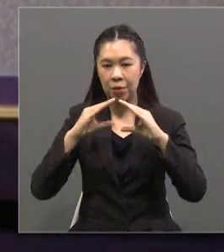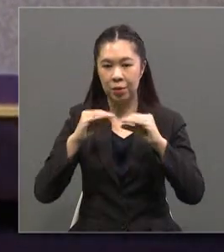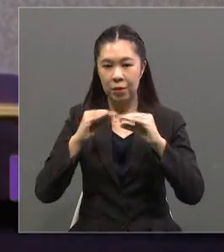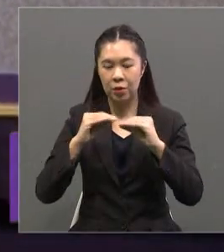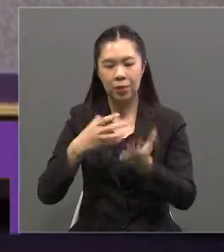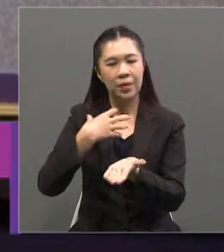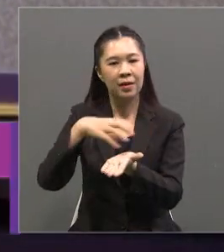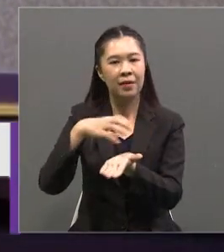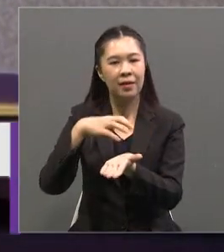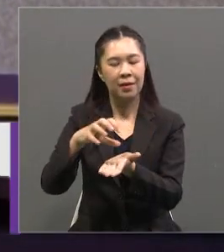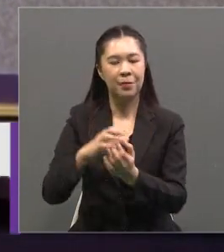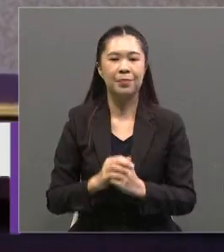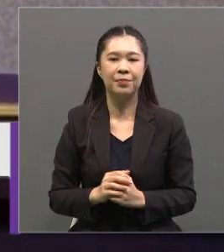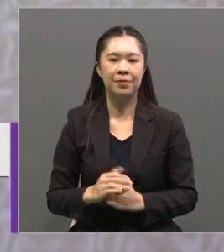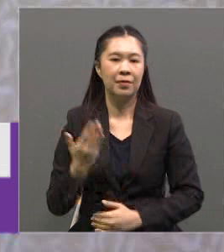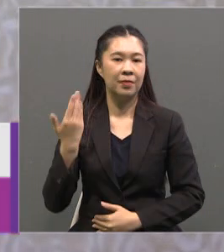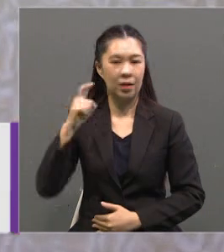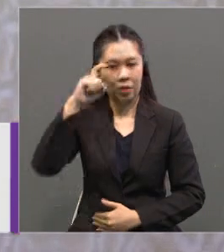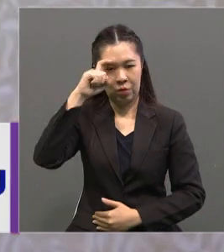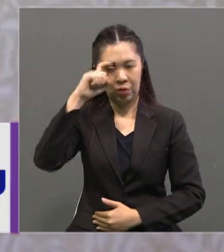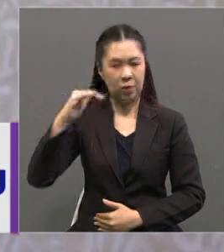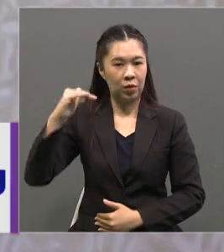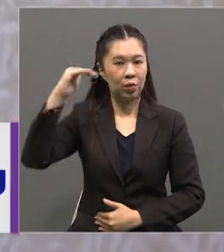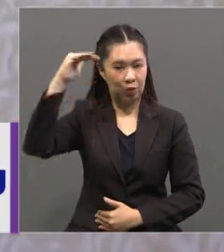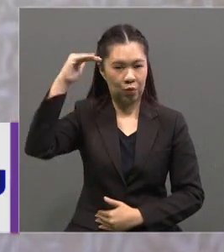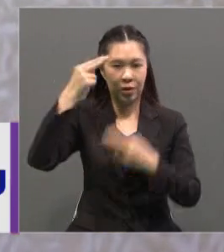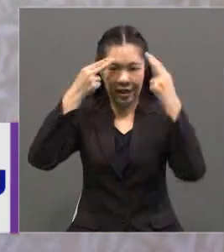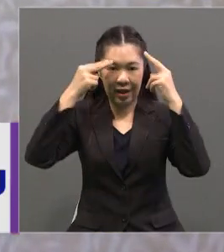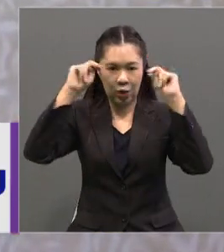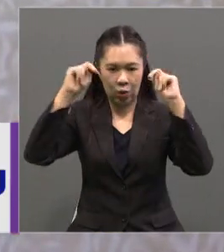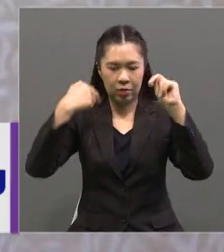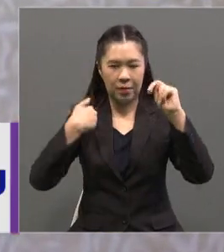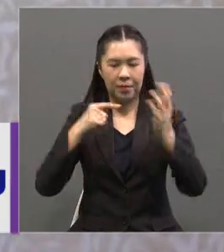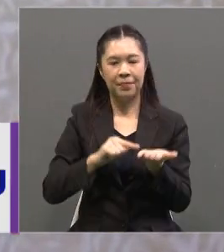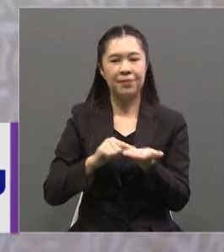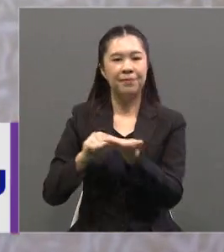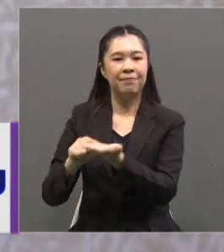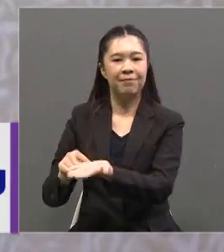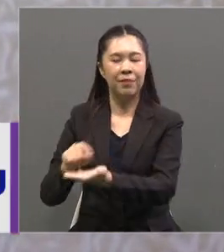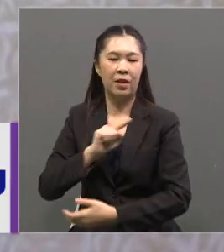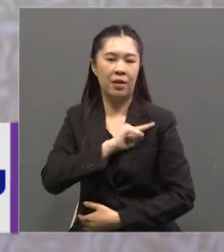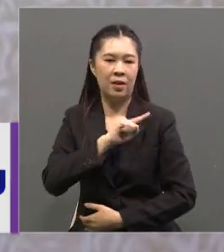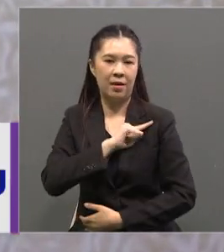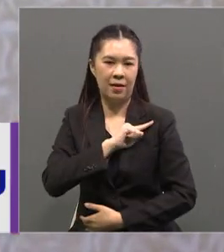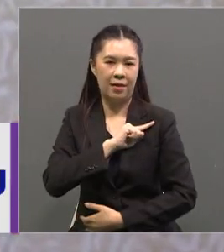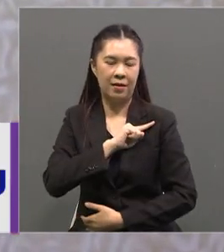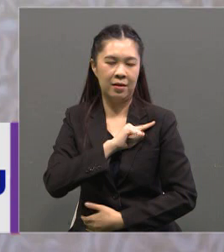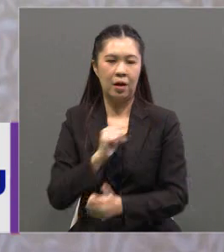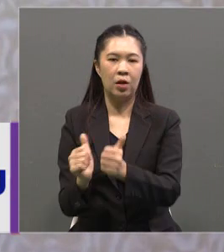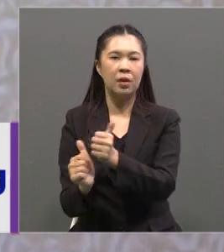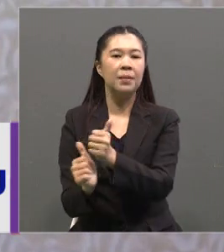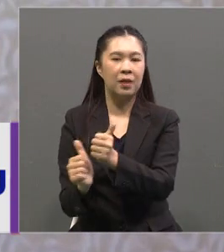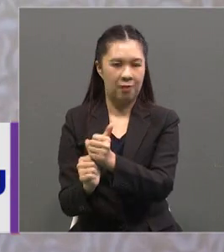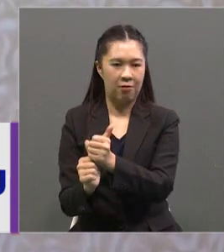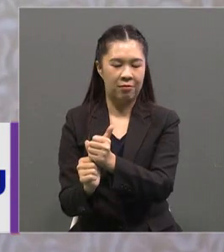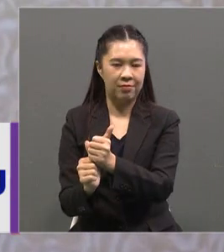างเมื่อวานนี้บอกว่าหลังจากที่นายเศรษฐาทวีสินนายกรัฐมนตรีได้มอบหมายให้นายพีรพันธ์สาลีรัฐวิภาครองนายกรัฐมน